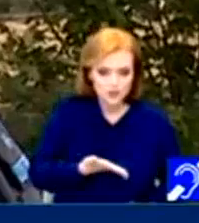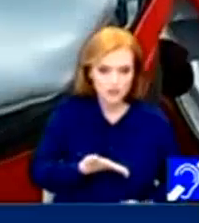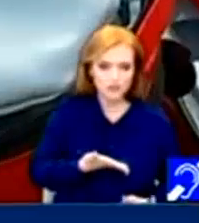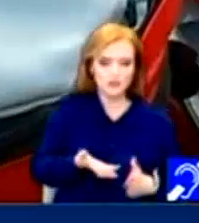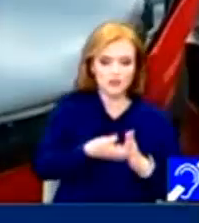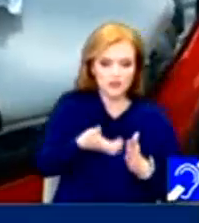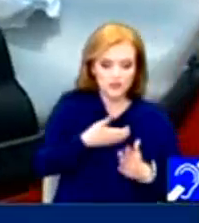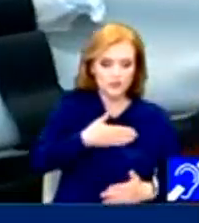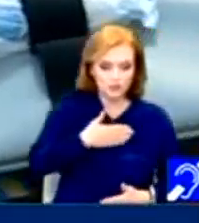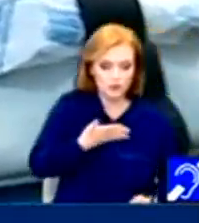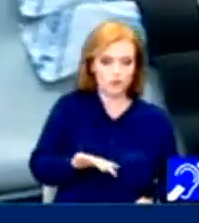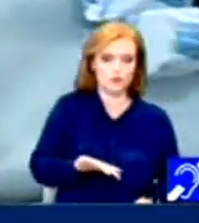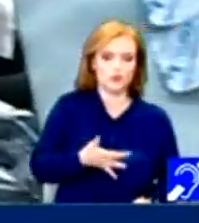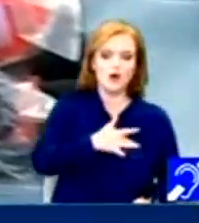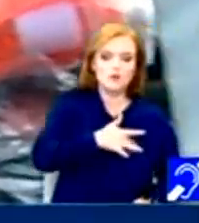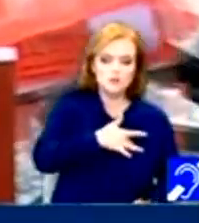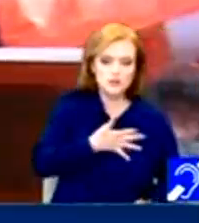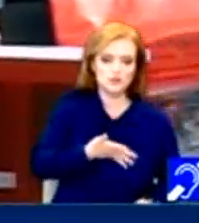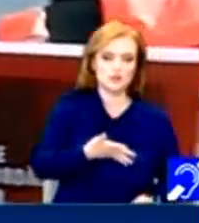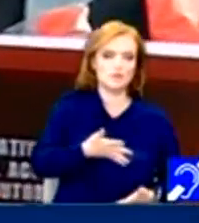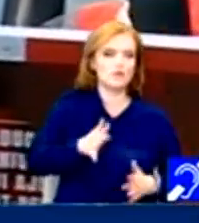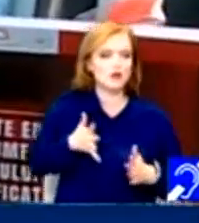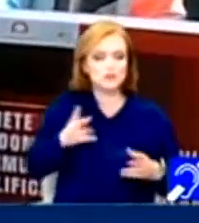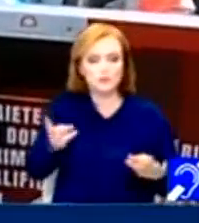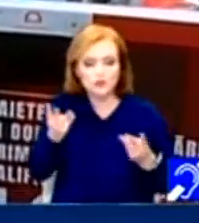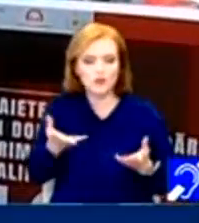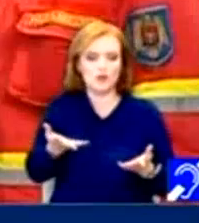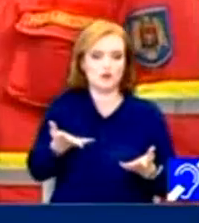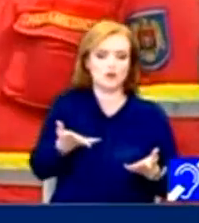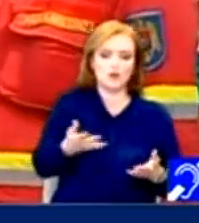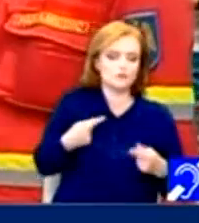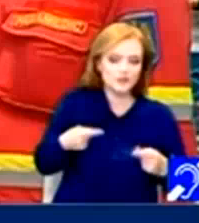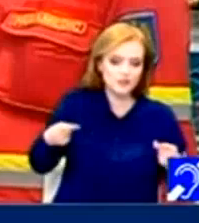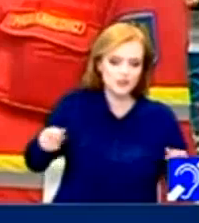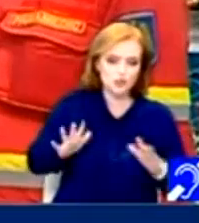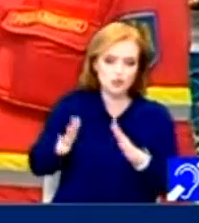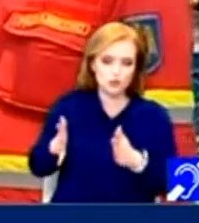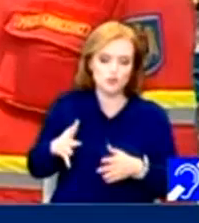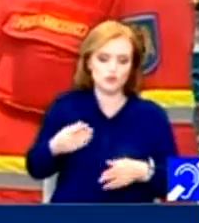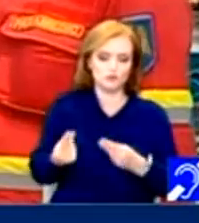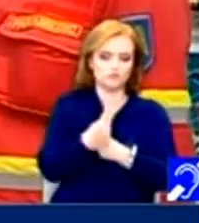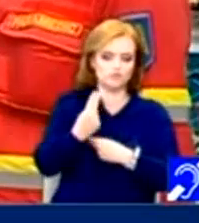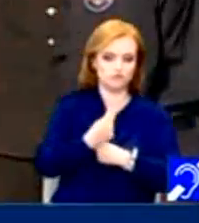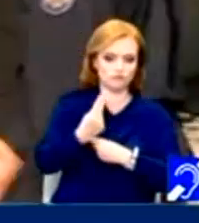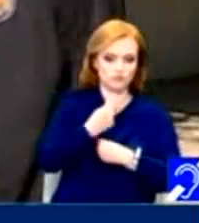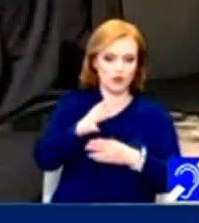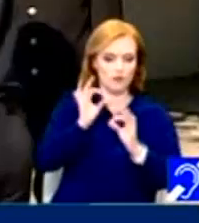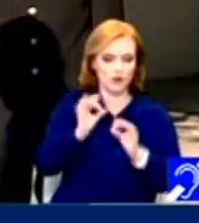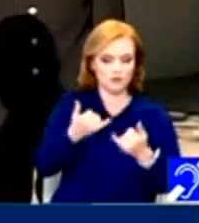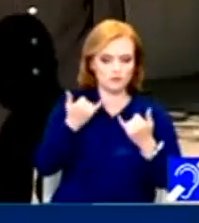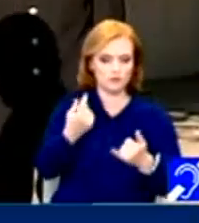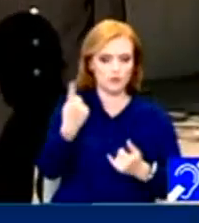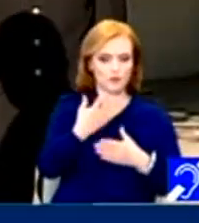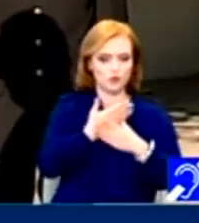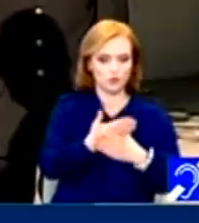de electrocutări, în caz de incendii, fracturi, hemorogii. Cursul a durat 10 zile, iar astăzi salvatorilor le-au